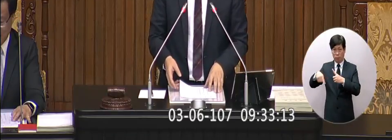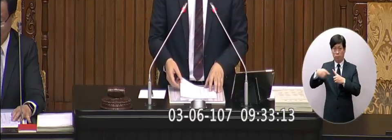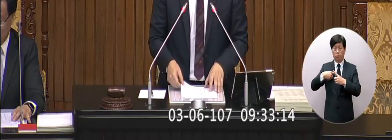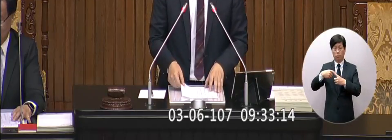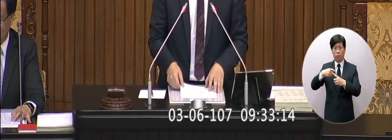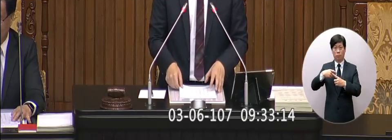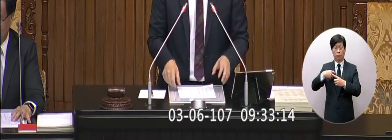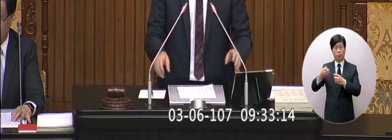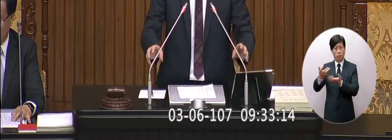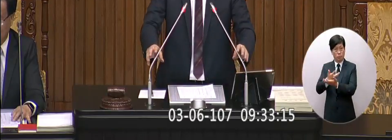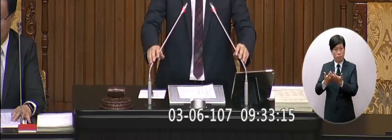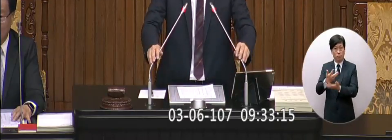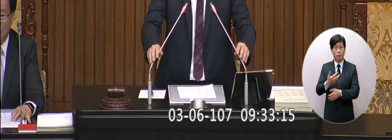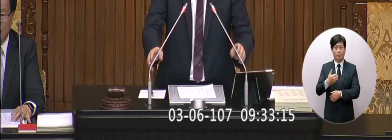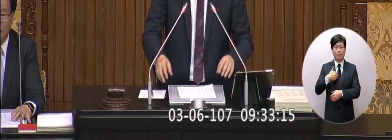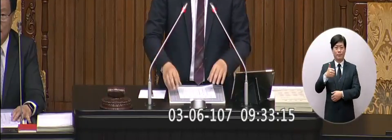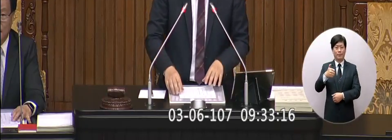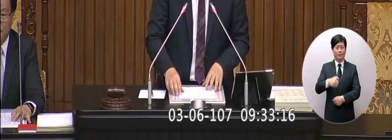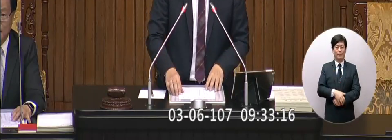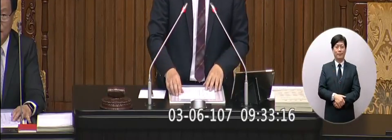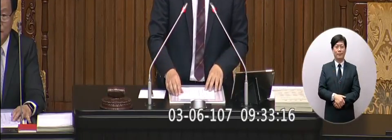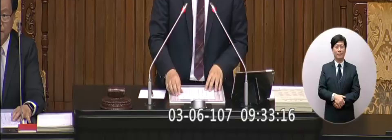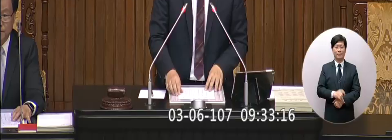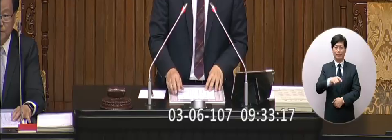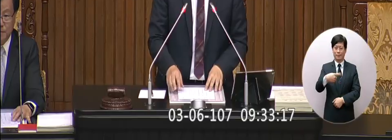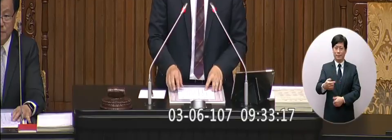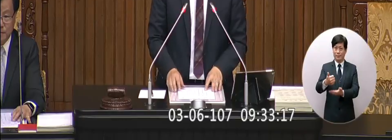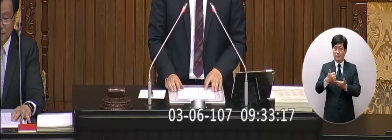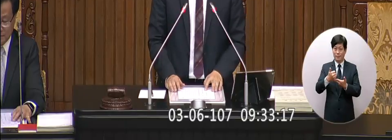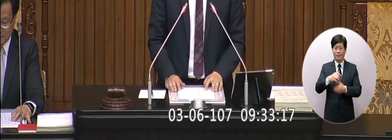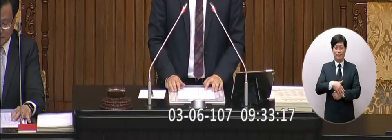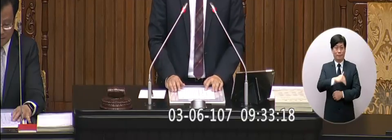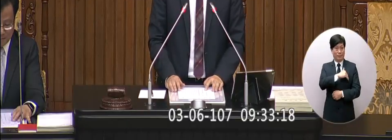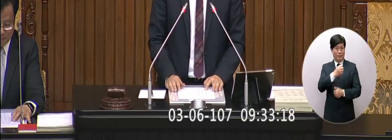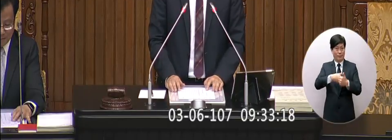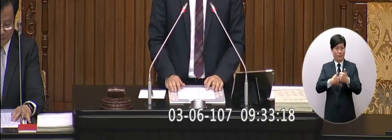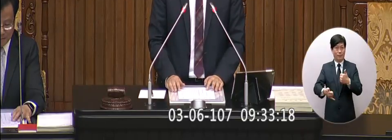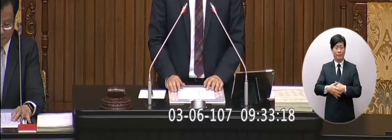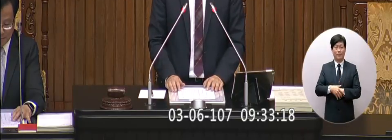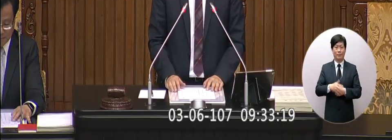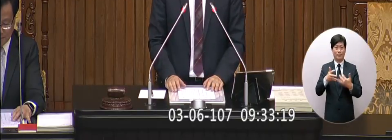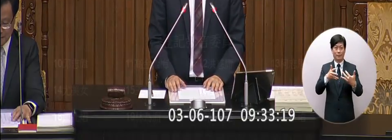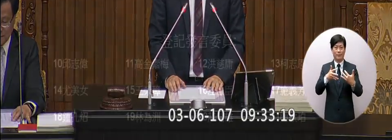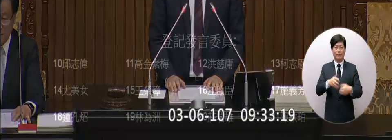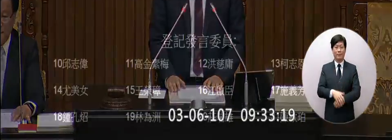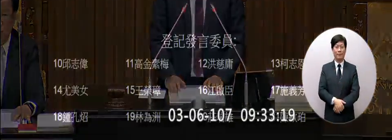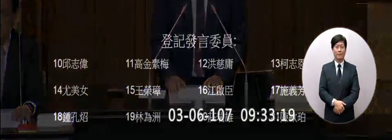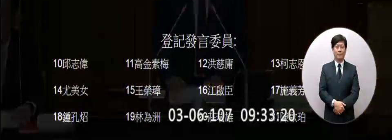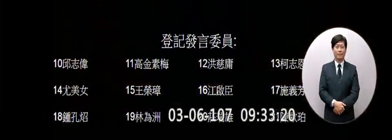去做进一步的沟通？好，谢谢。好，接着请邱志伟委员质询。